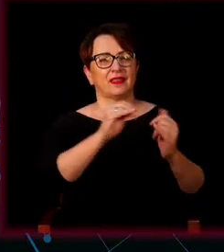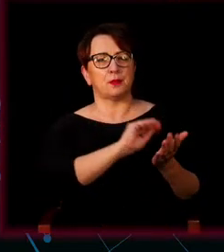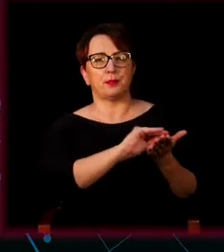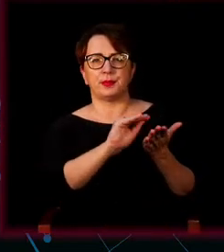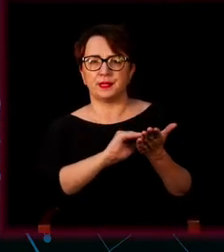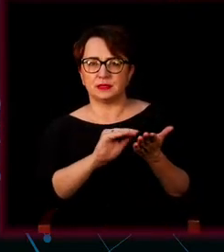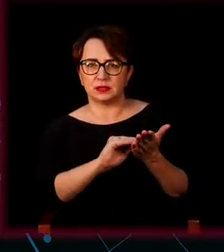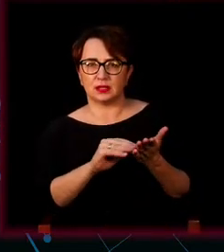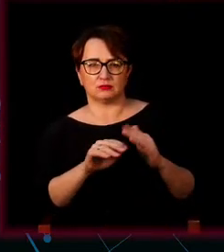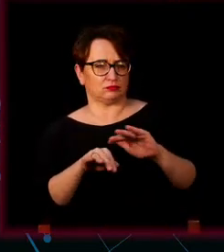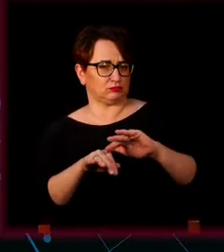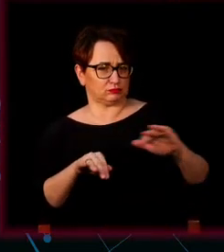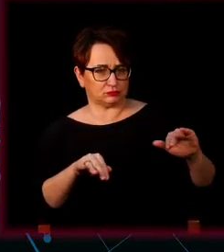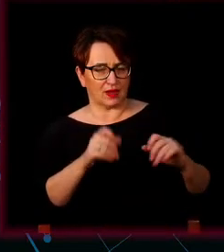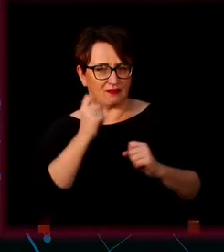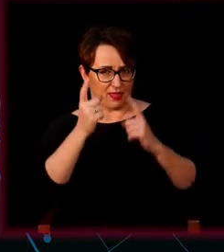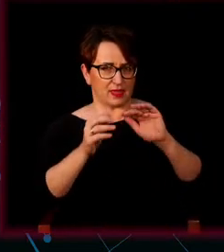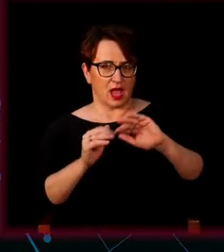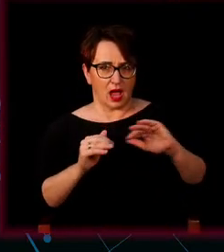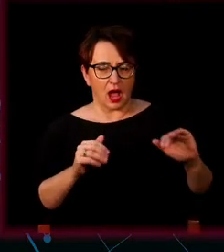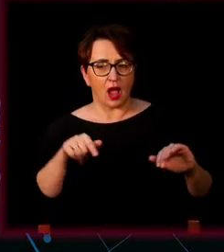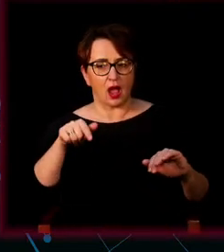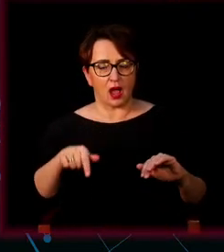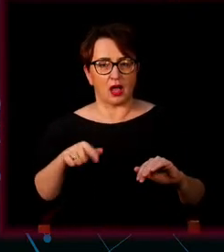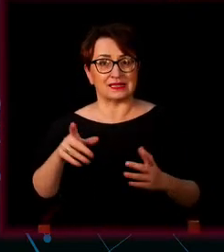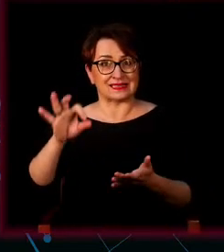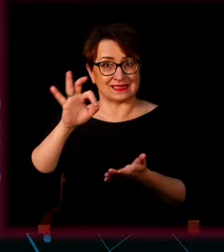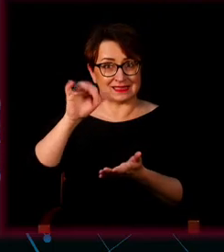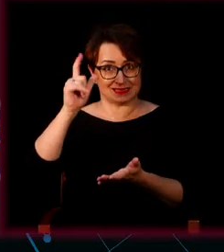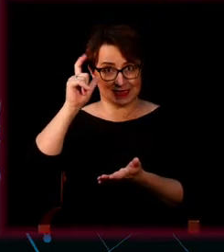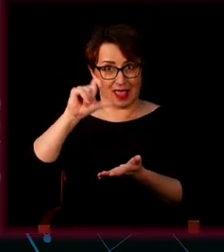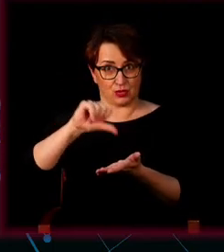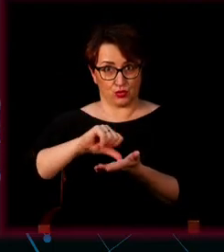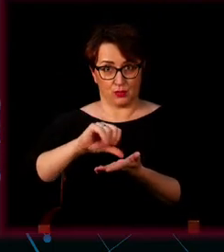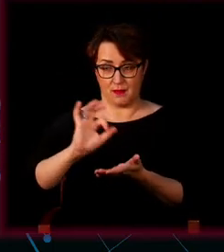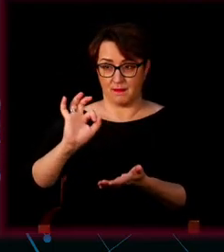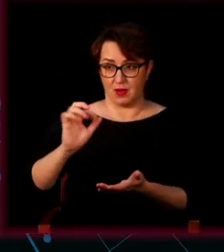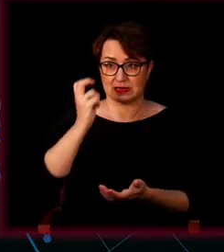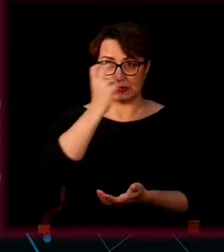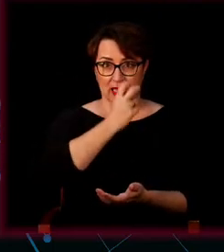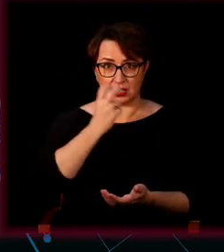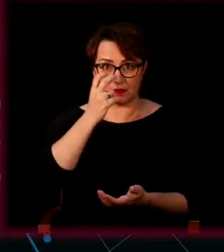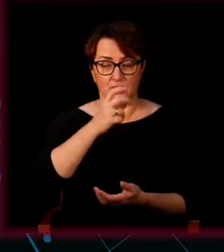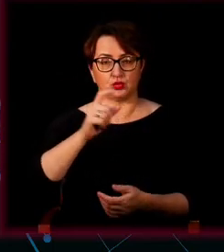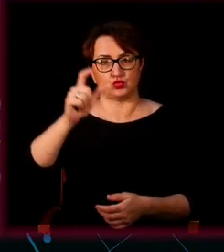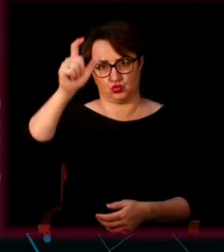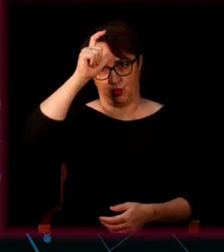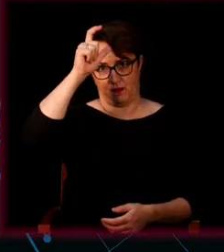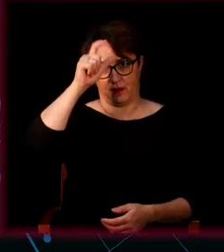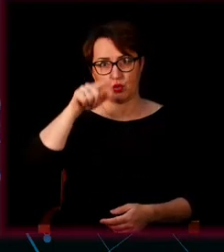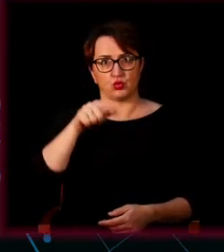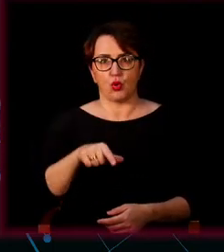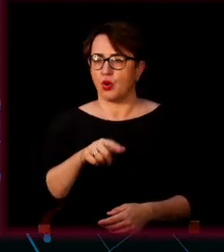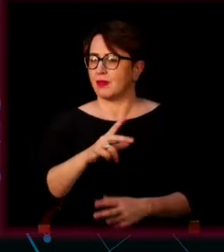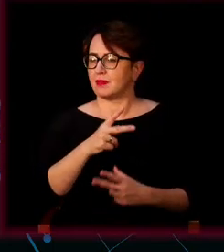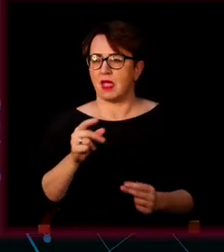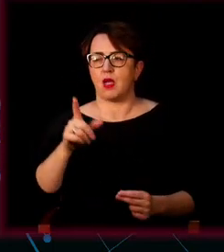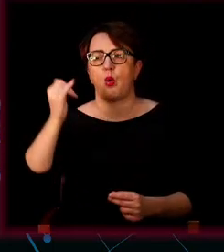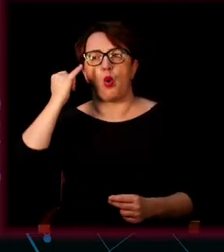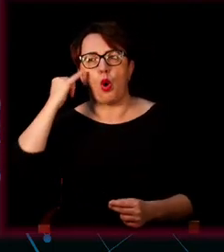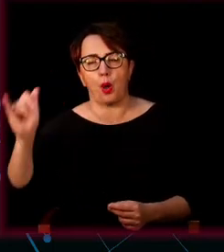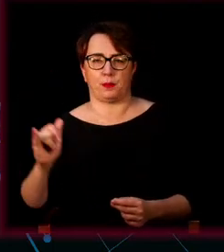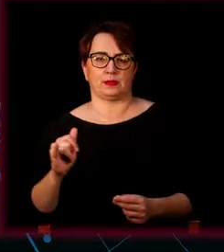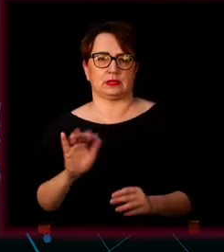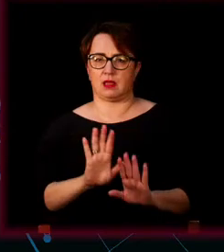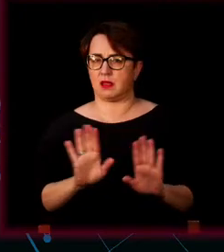i pisarek fantastyki, w centrum jakby zainteresowań Le Guin zawsze jest człowiek, nie jakaś taka figura obcego, nie,